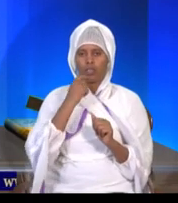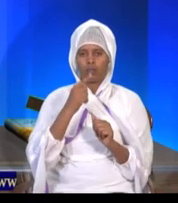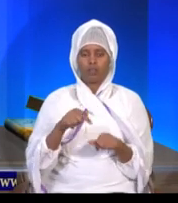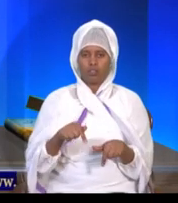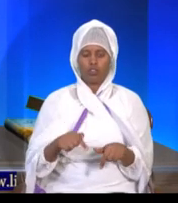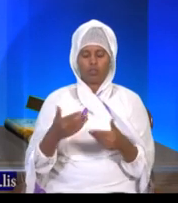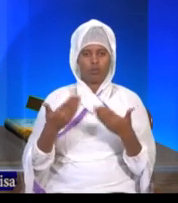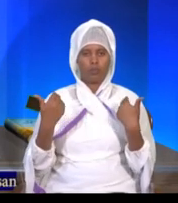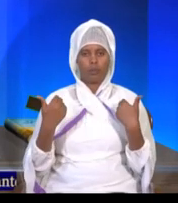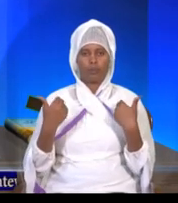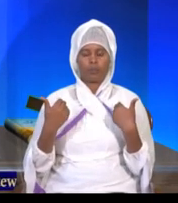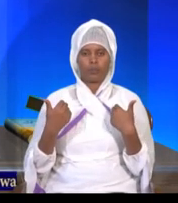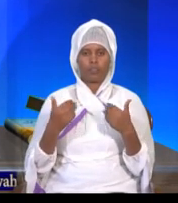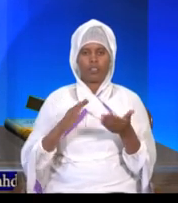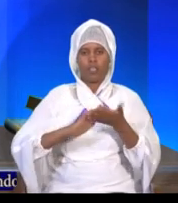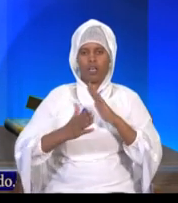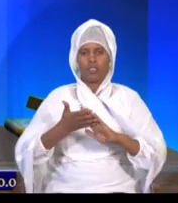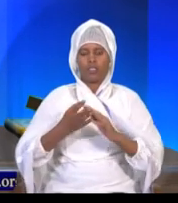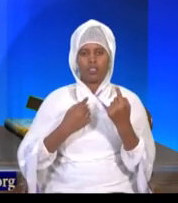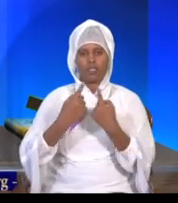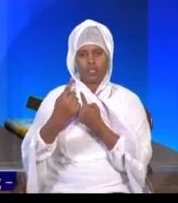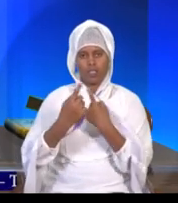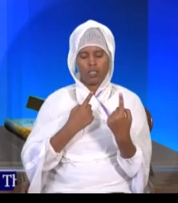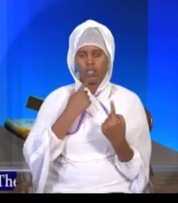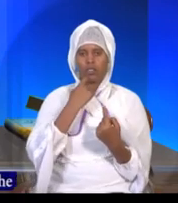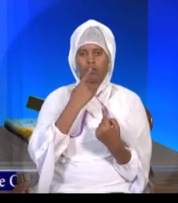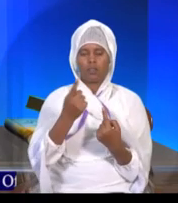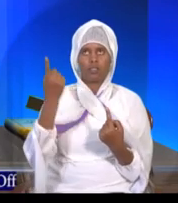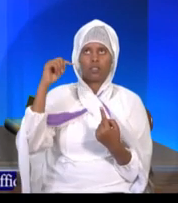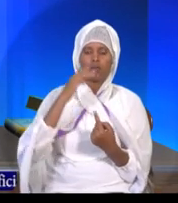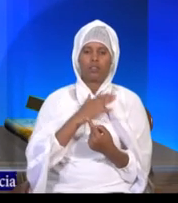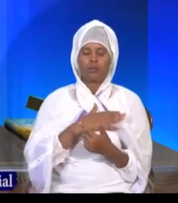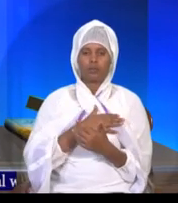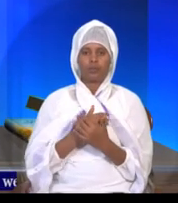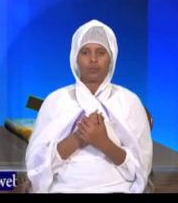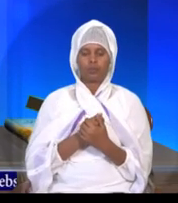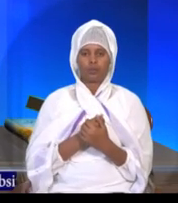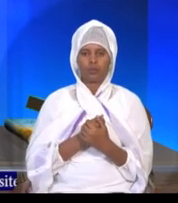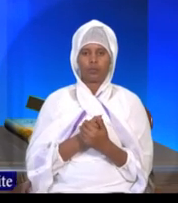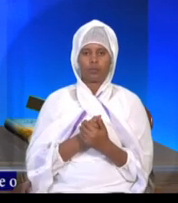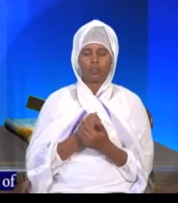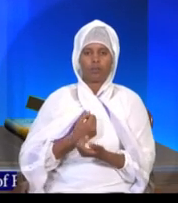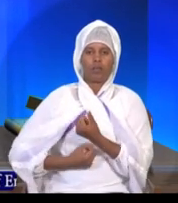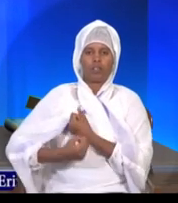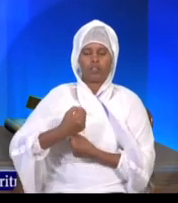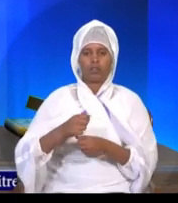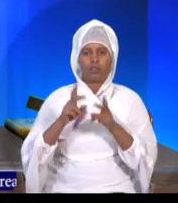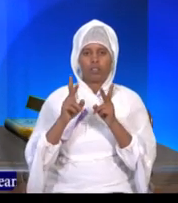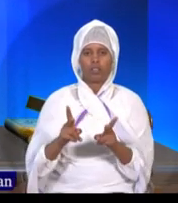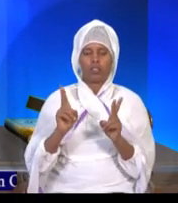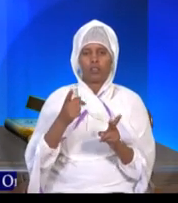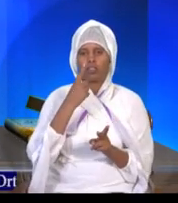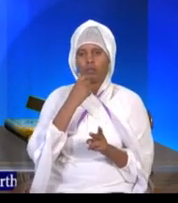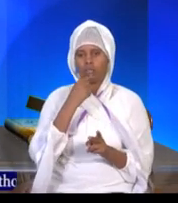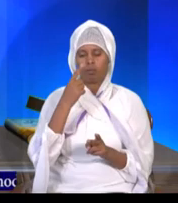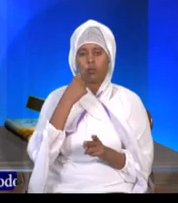بل حج نعو نحاد حدنا نماغوت يبل إجزاب هيرو بحاد إياتكم وكوا